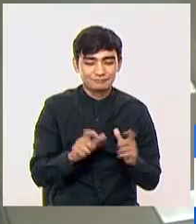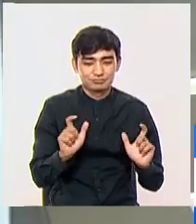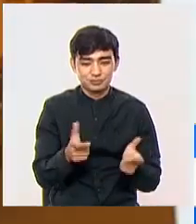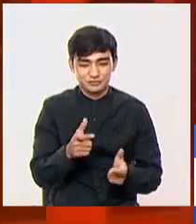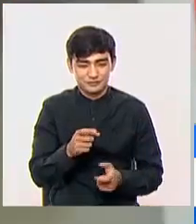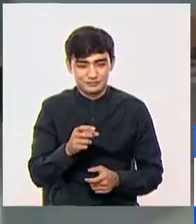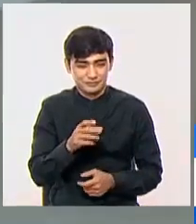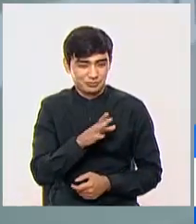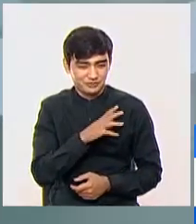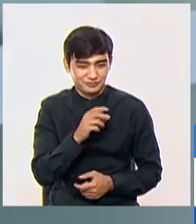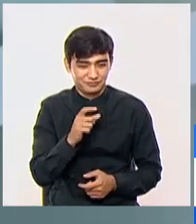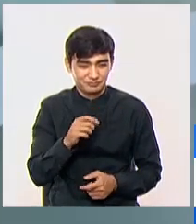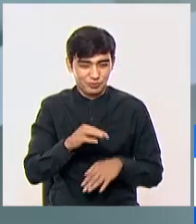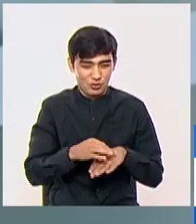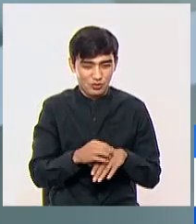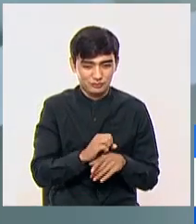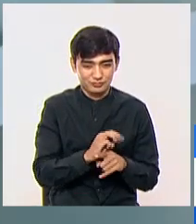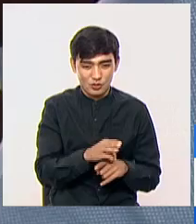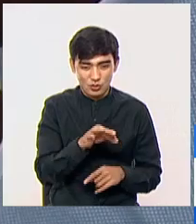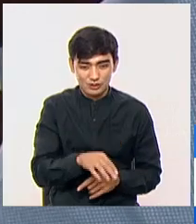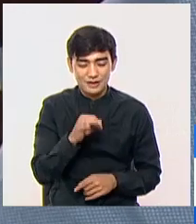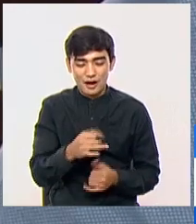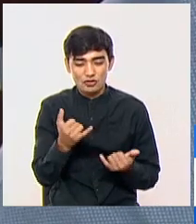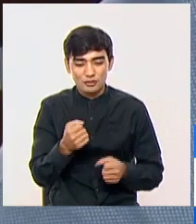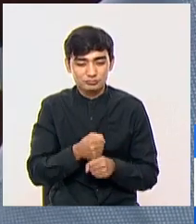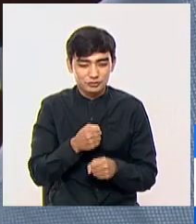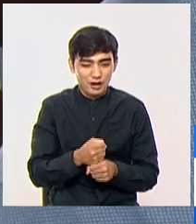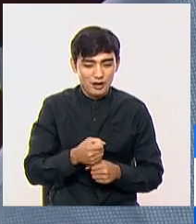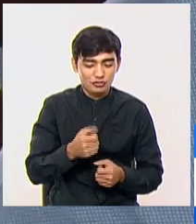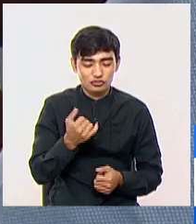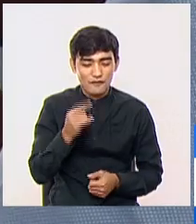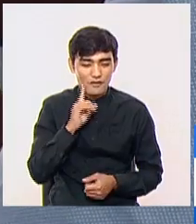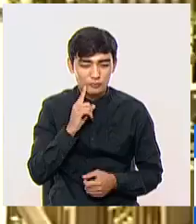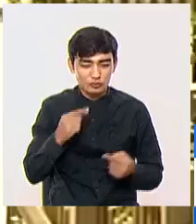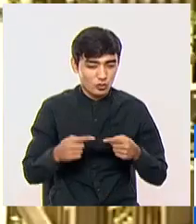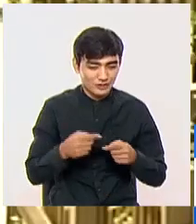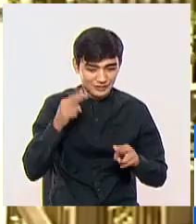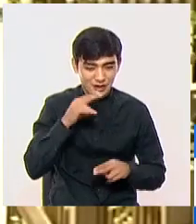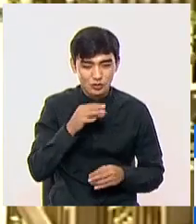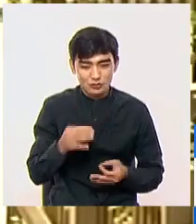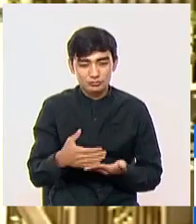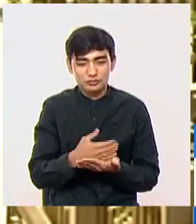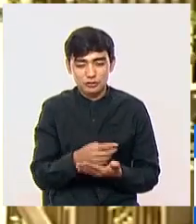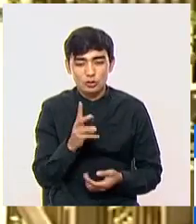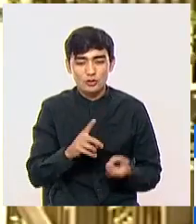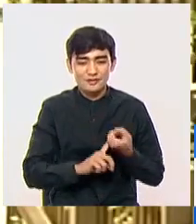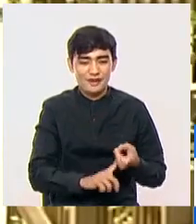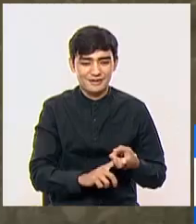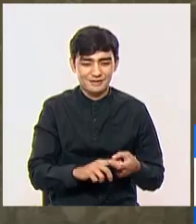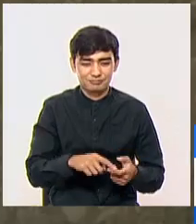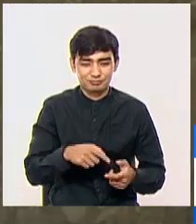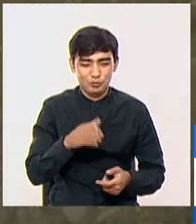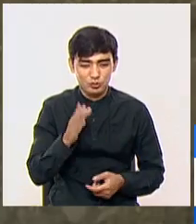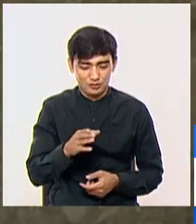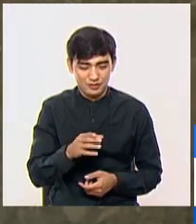коронавируса. Сейчас документ все еще на стадии разработки. Пока не ясно, как будет проводиться сбор и кого именно коснется налог.